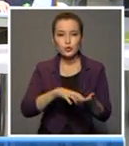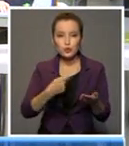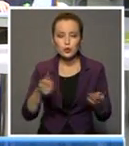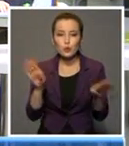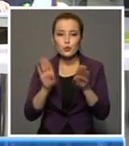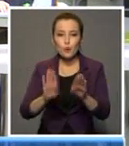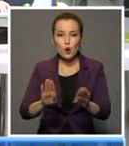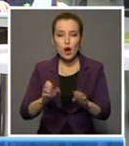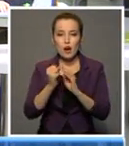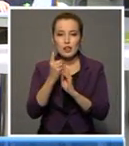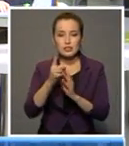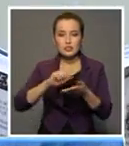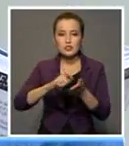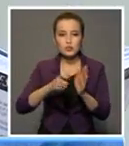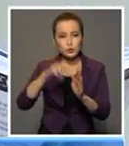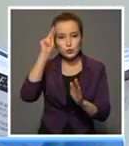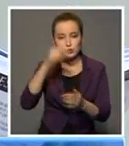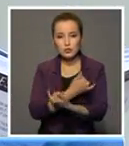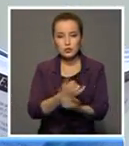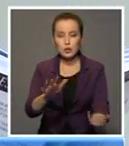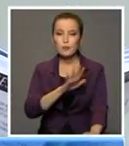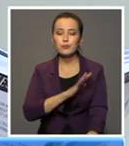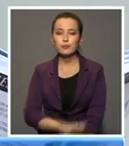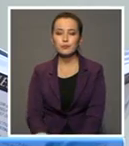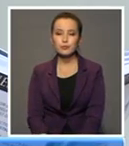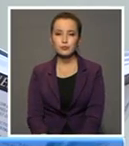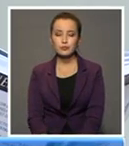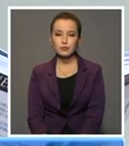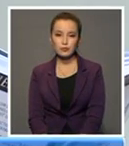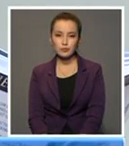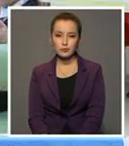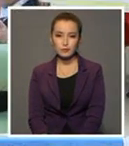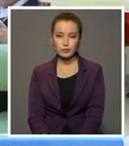мектеп бітіретін түлектер, яғни 11-ші сынып оқушыларына ғана қатысты.